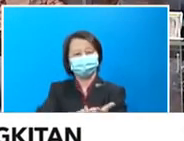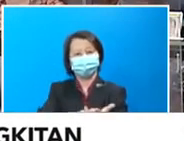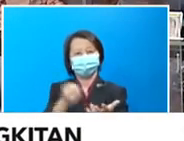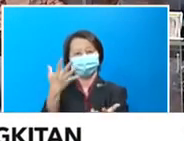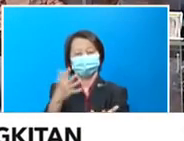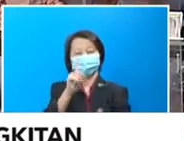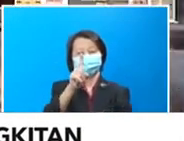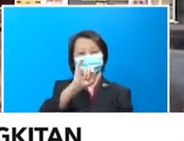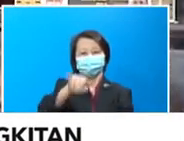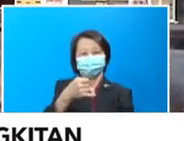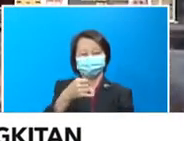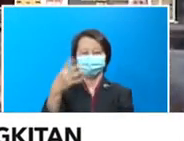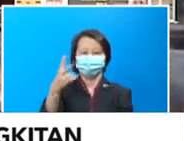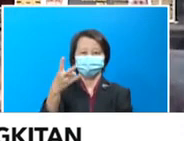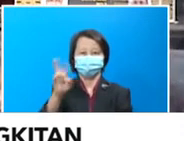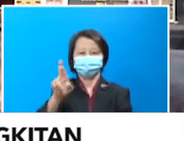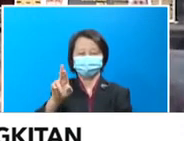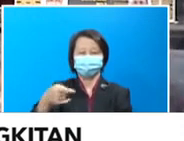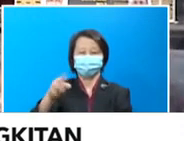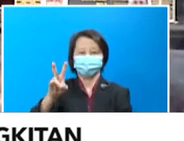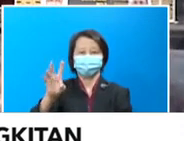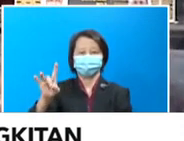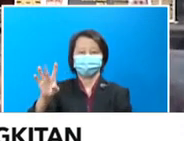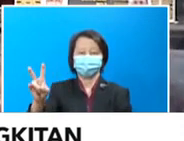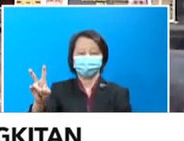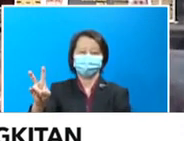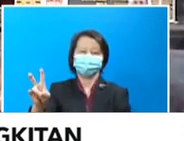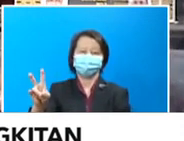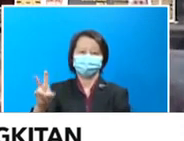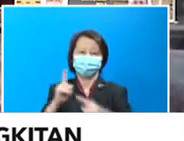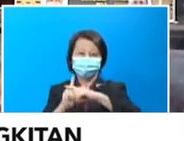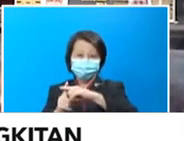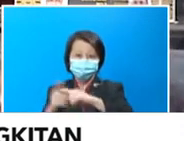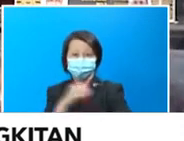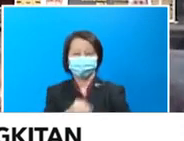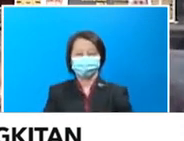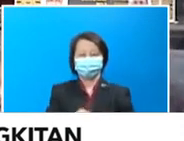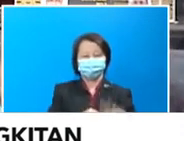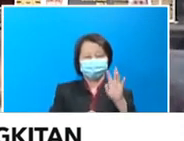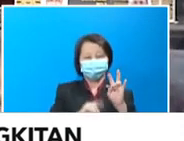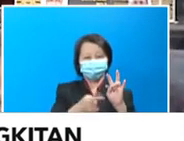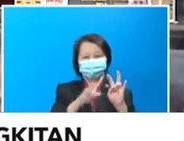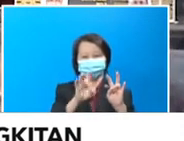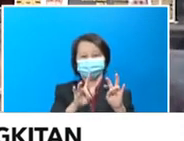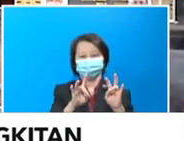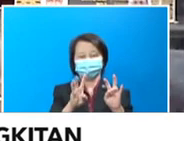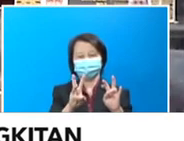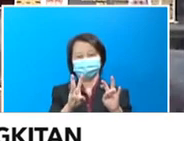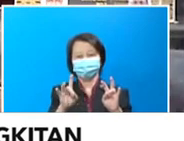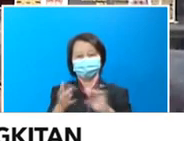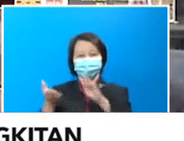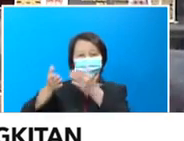satu juta 17007 87 Yes postif dan 7864